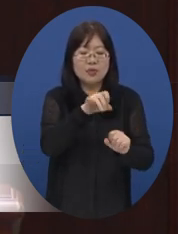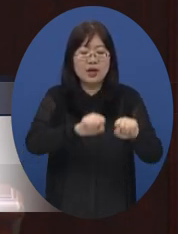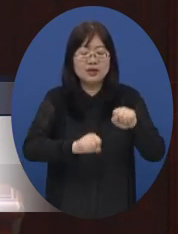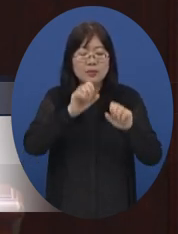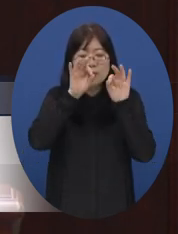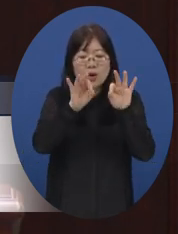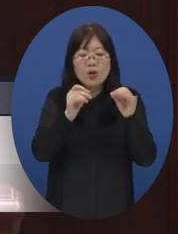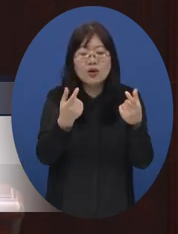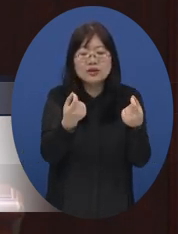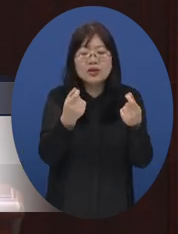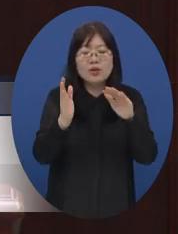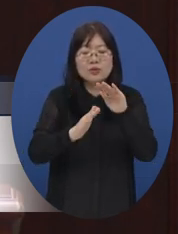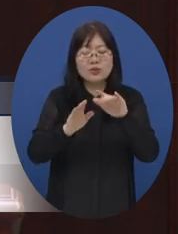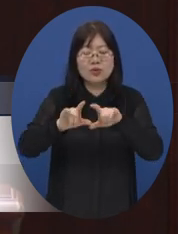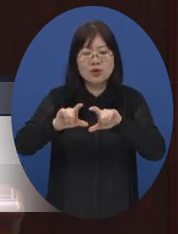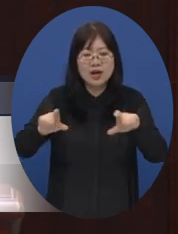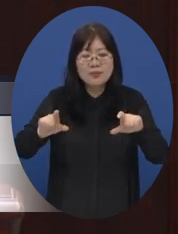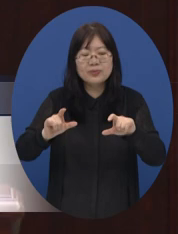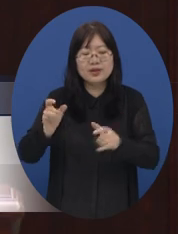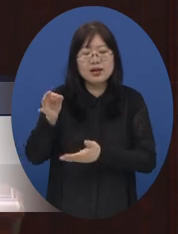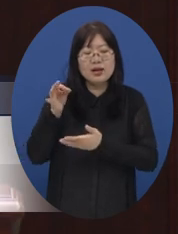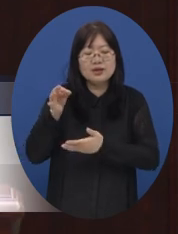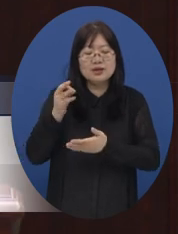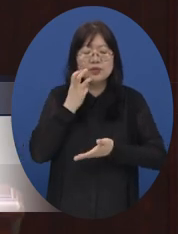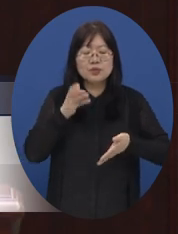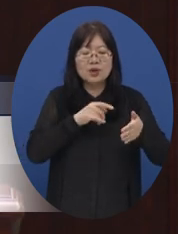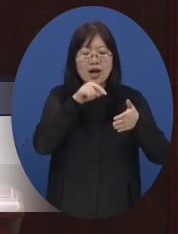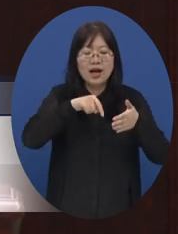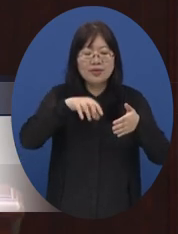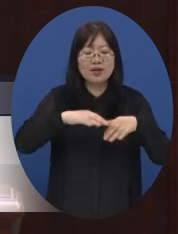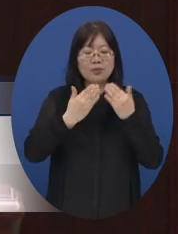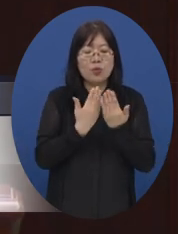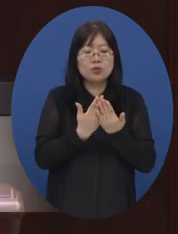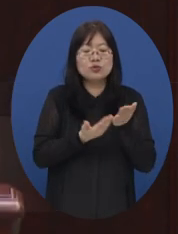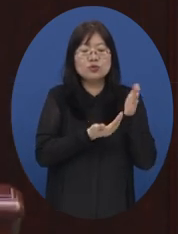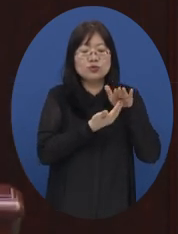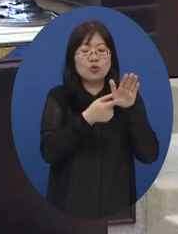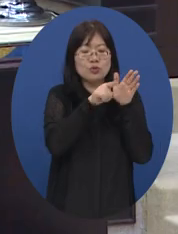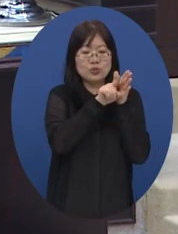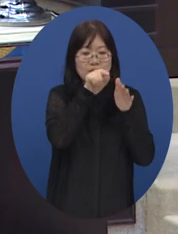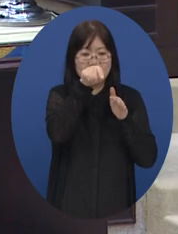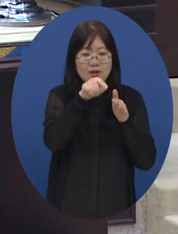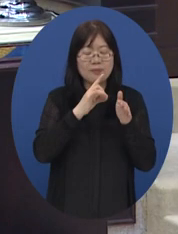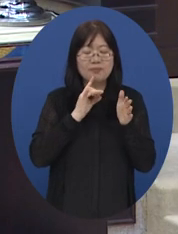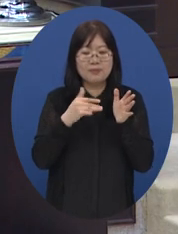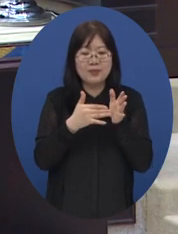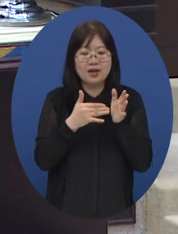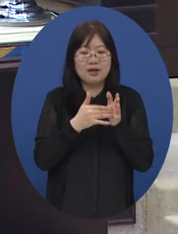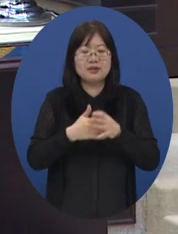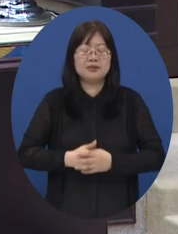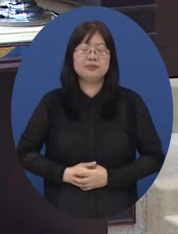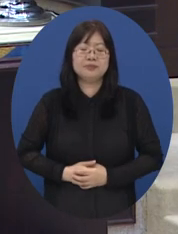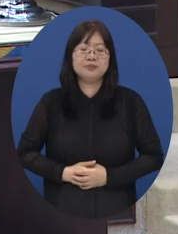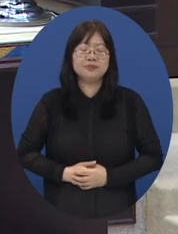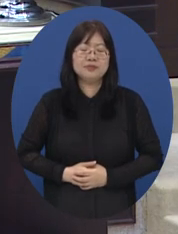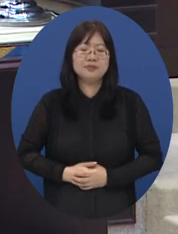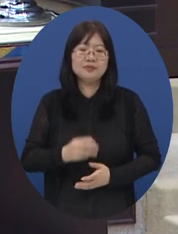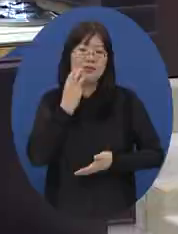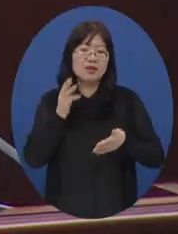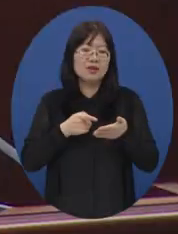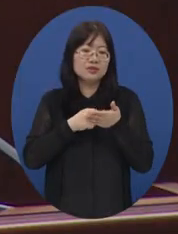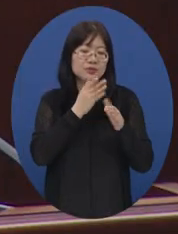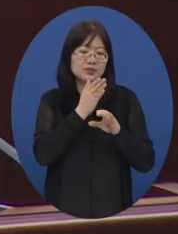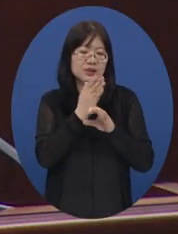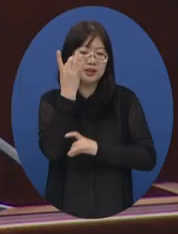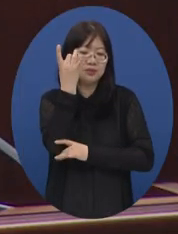그런 0 전함의 가치를 우리 도정 전반에 걸쳤고 연 하기 위한 것입니다 온 0 이 의원은 도가 추진하고 있는